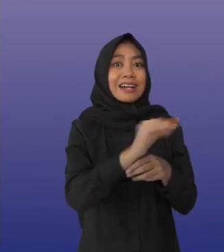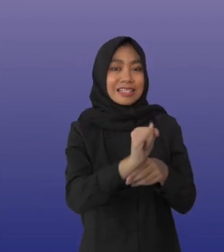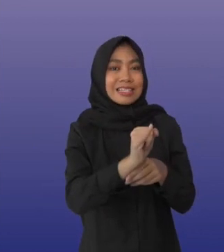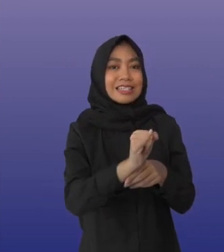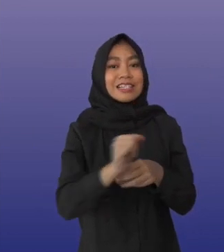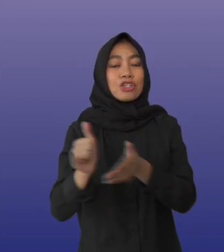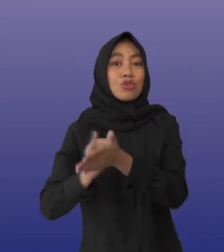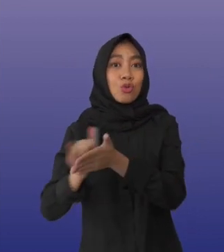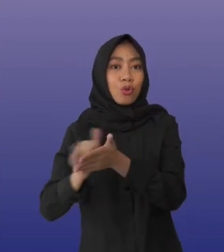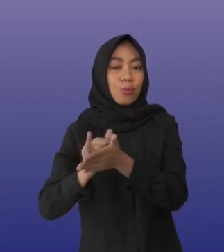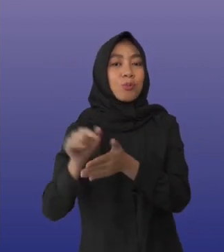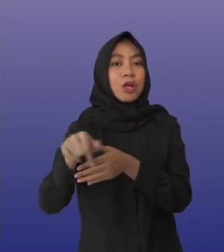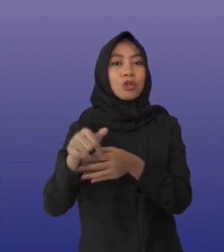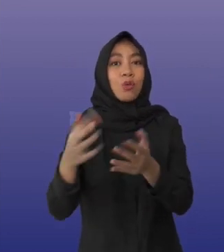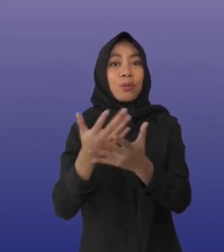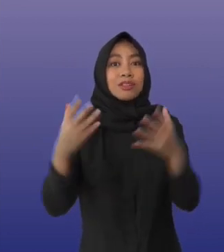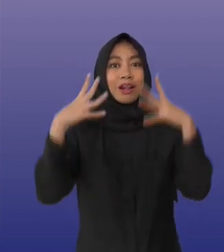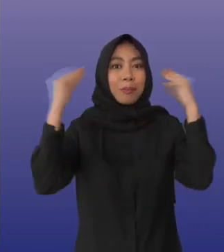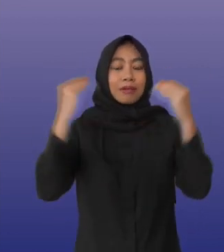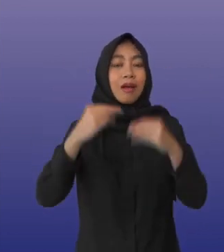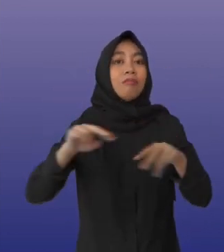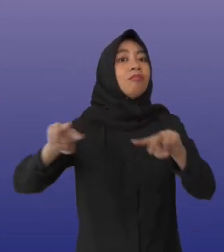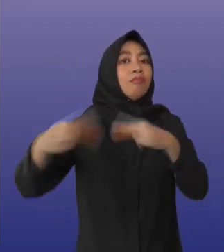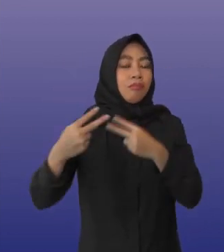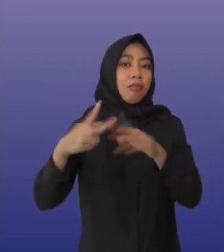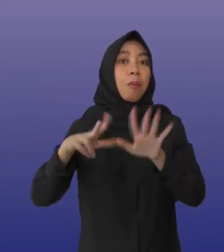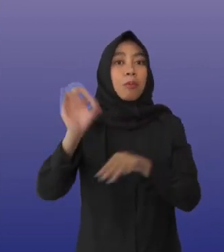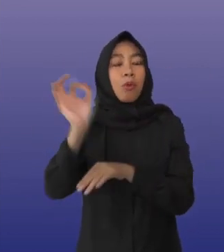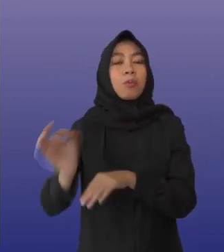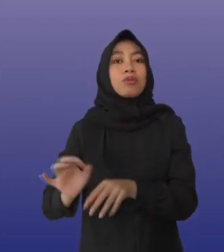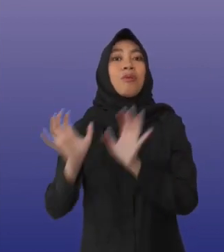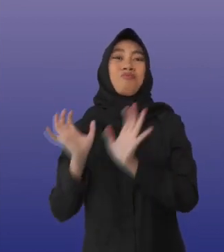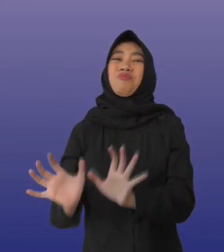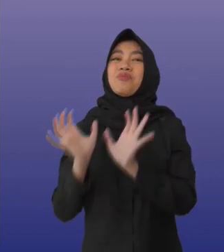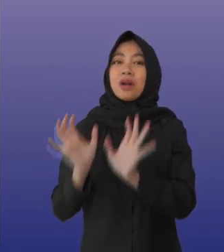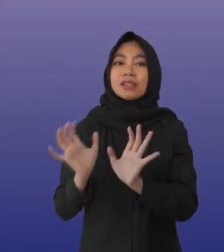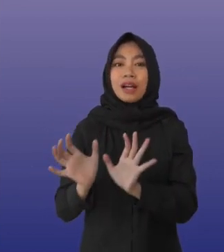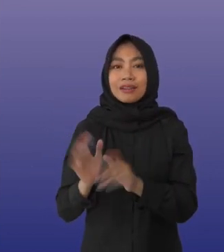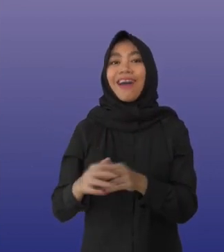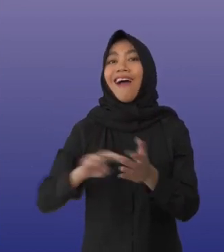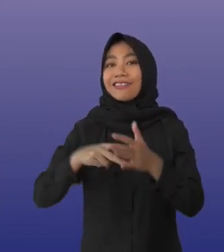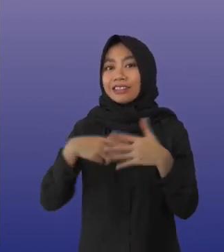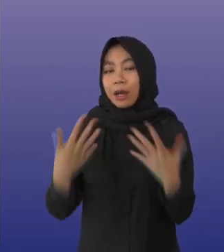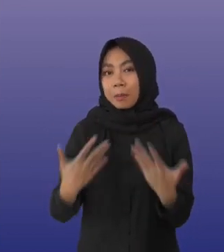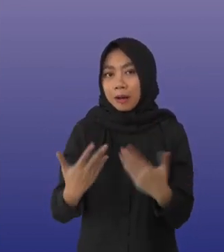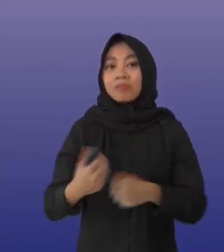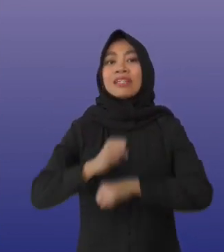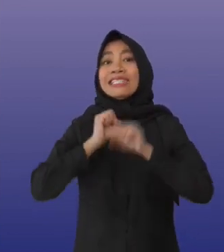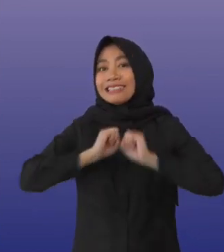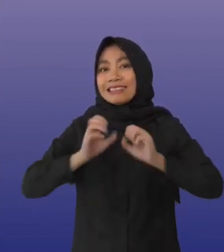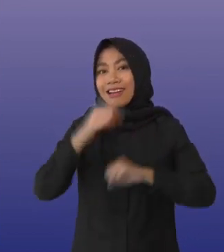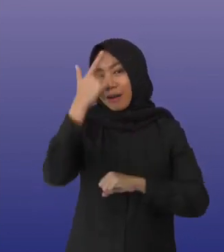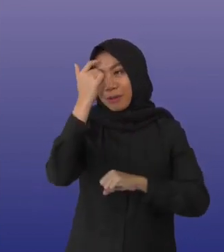publik lewat viewer YouTube itu lebih dari 8.000 pengakses. Betapa kegiatan siaran belajar itu menjadi